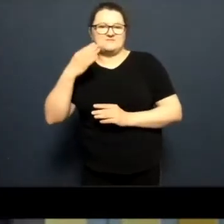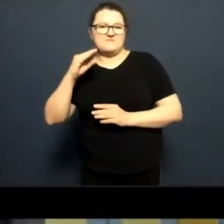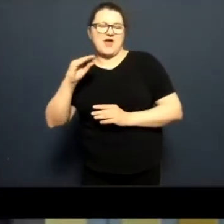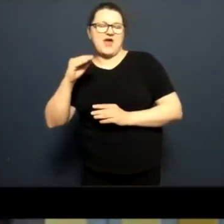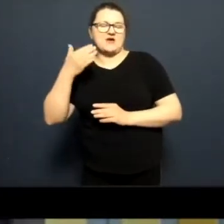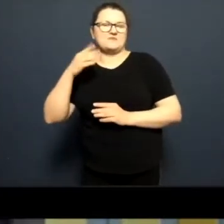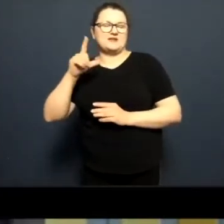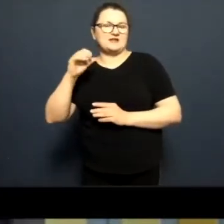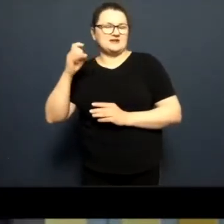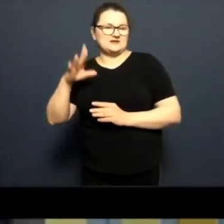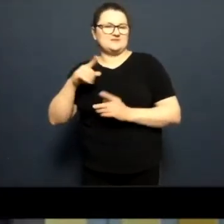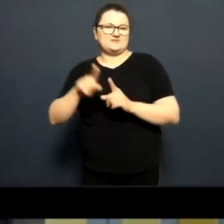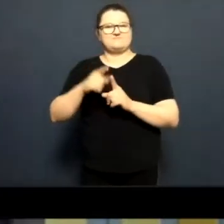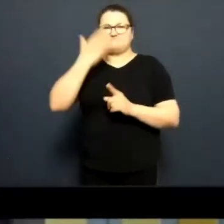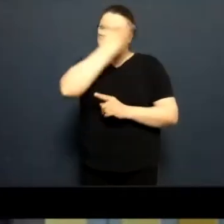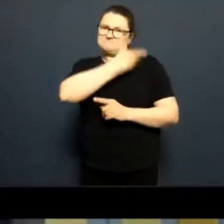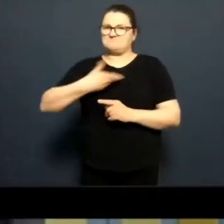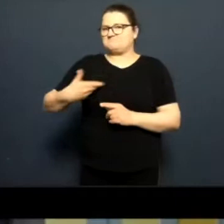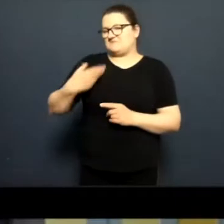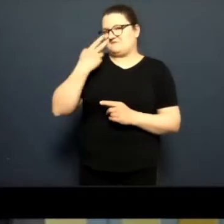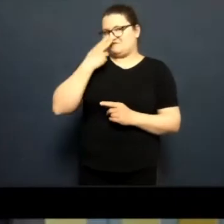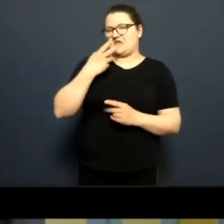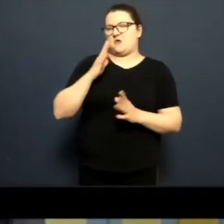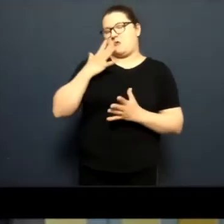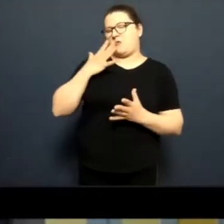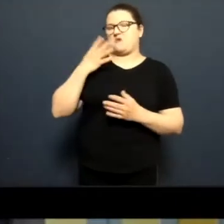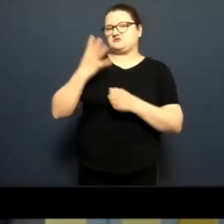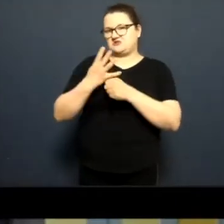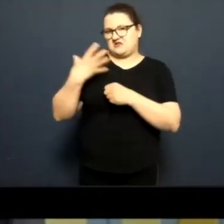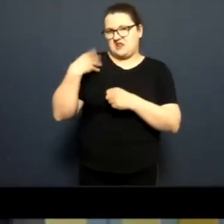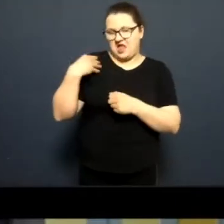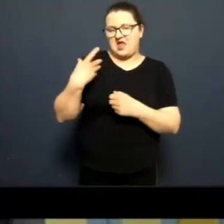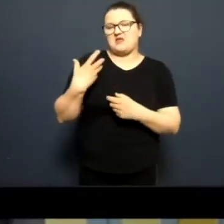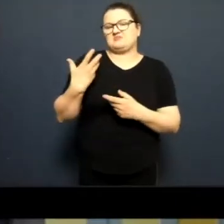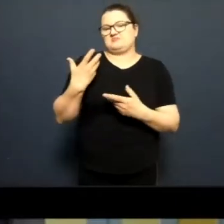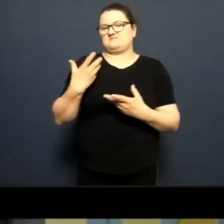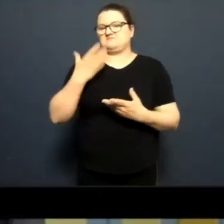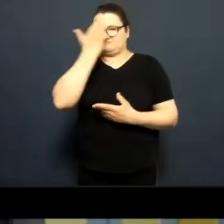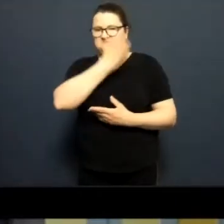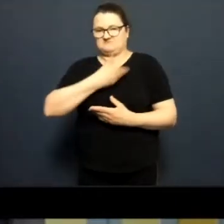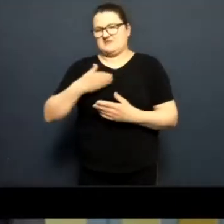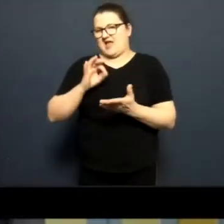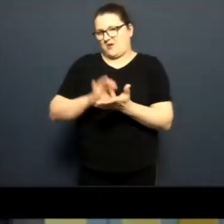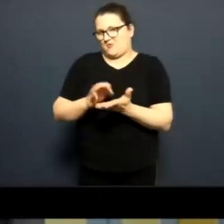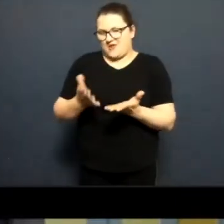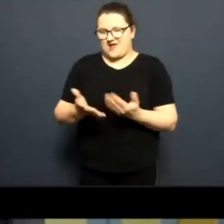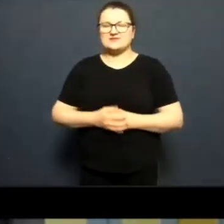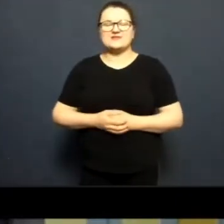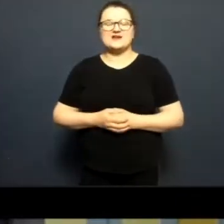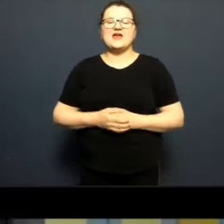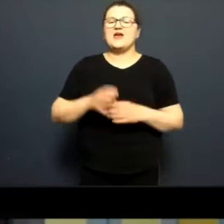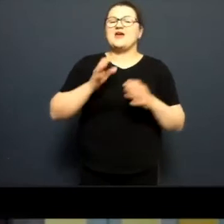który gdzieś ma około 40 lat, zobrazowany na tym akurat przedstawieniu. I coś ze